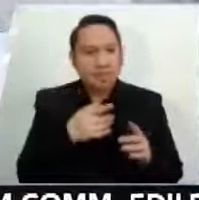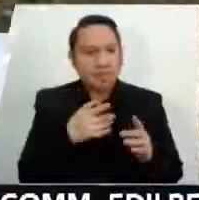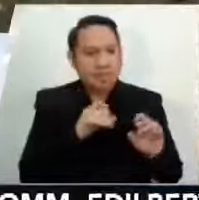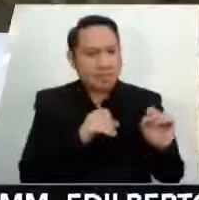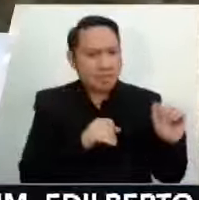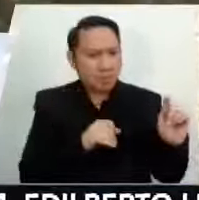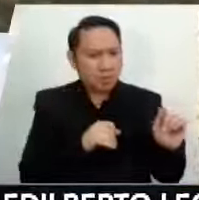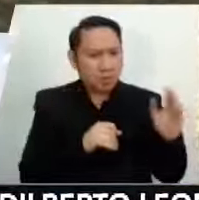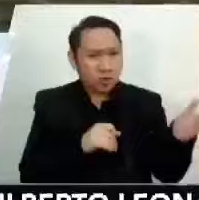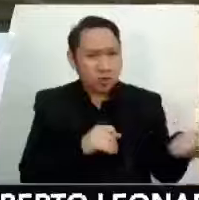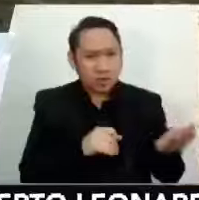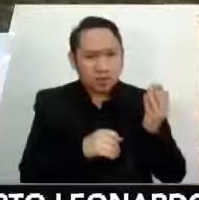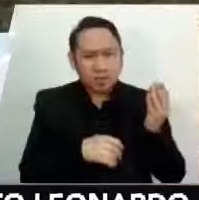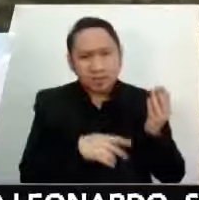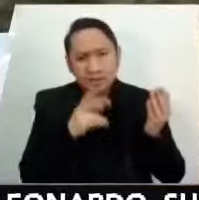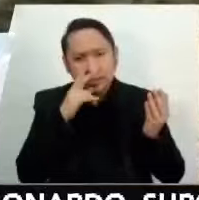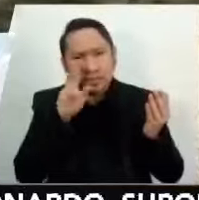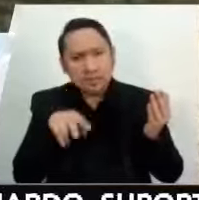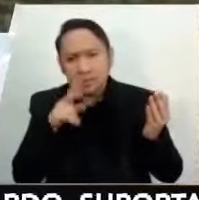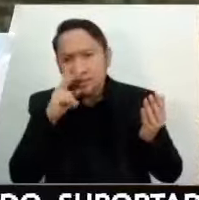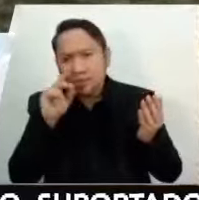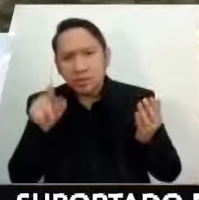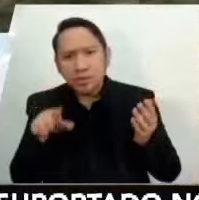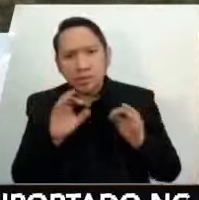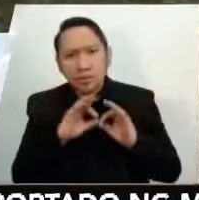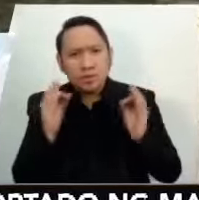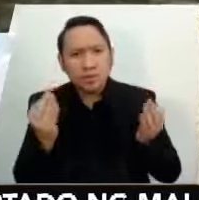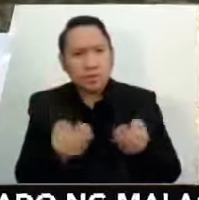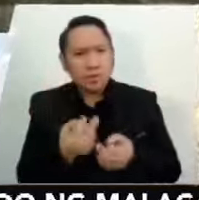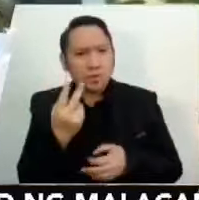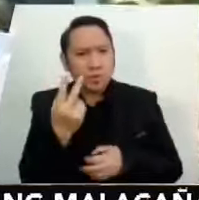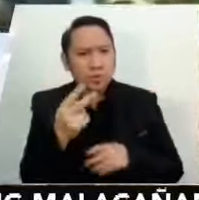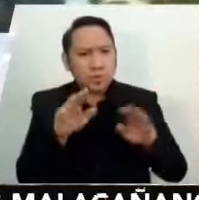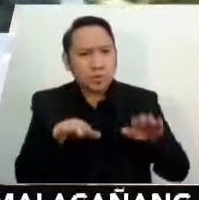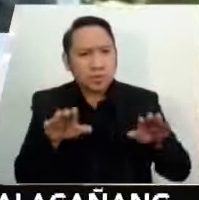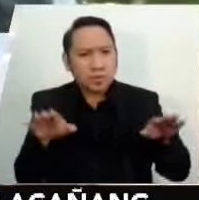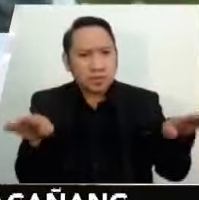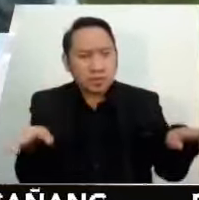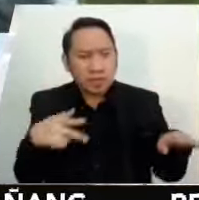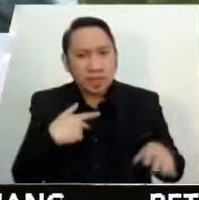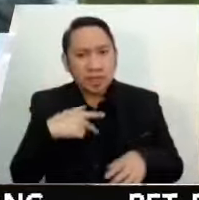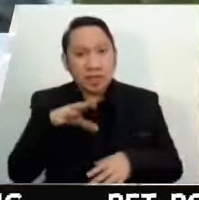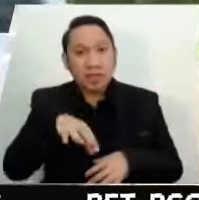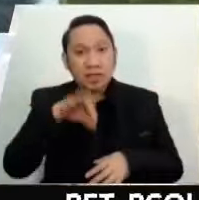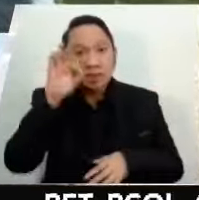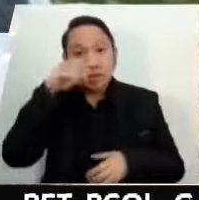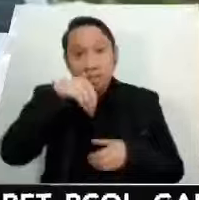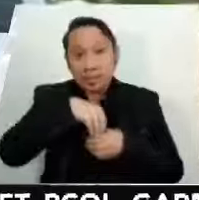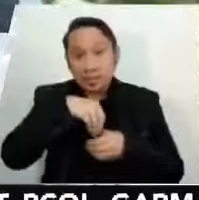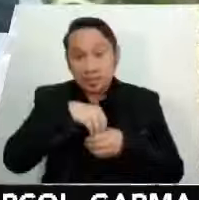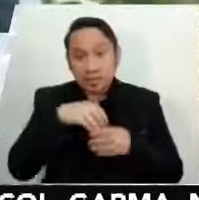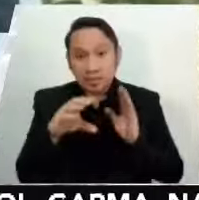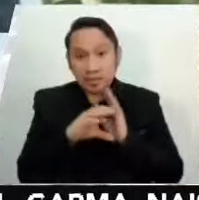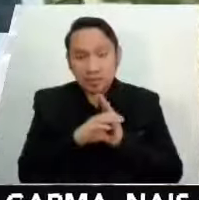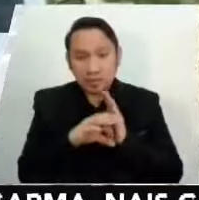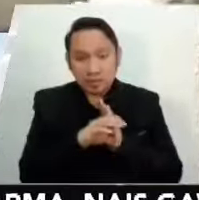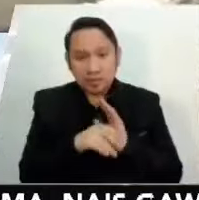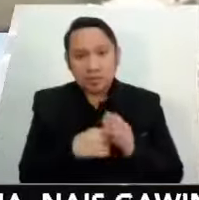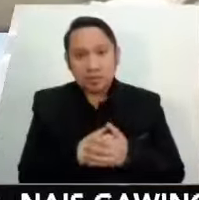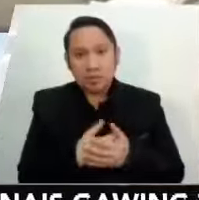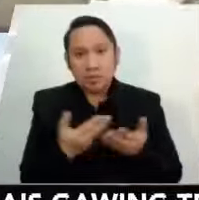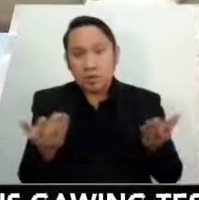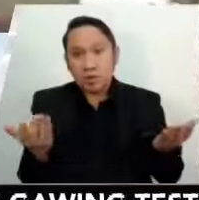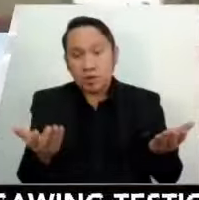makita ng kani-kanilang pamilya ang dalawang bata. Natagpuan sila sa loob ng abandonadong kotse, 50 metro ang layo mula sa